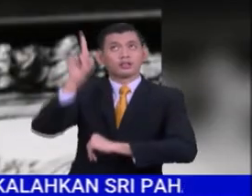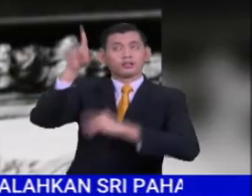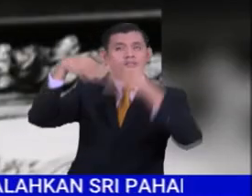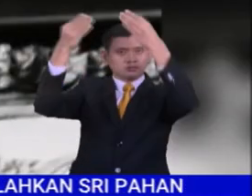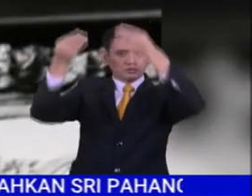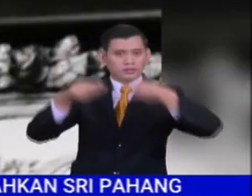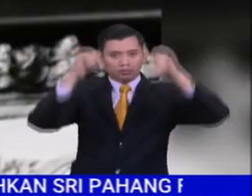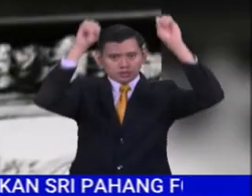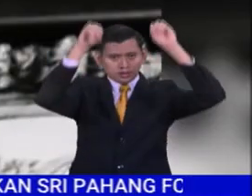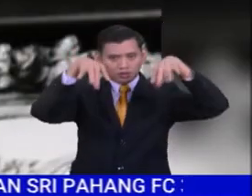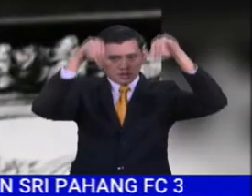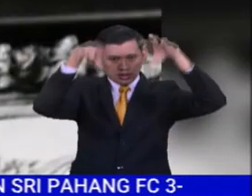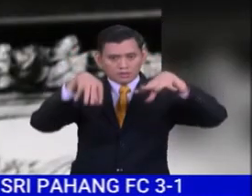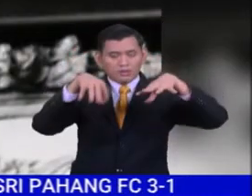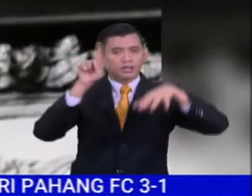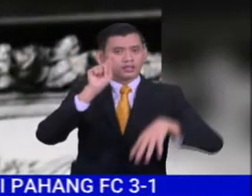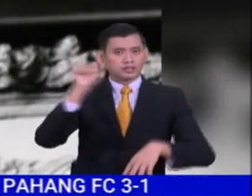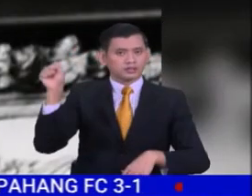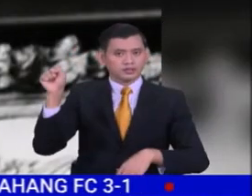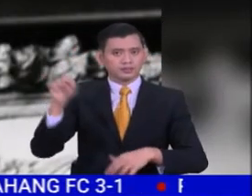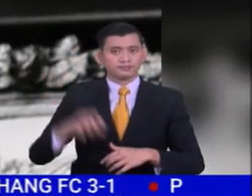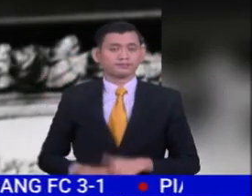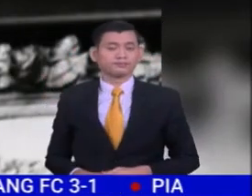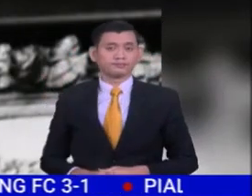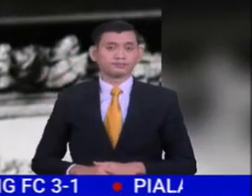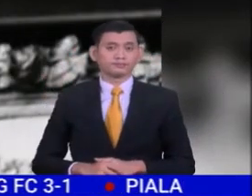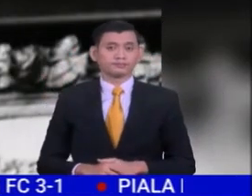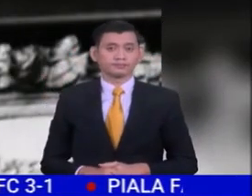mencucuri Rahmat ke atas roh allahyarham